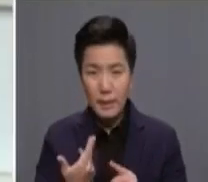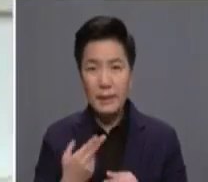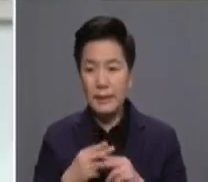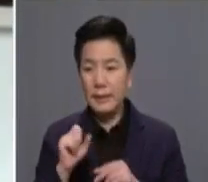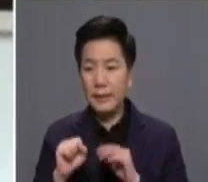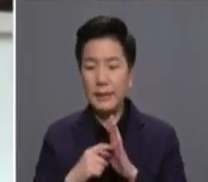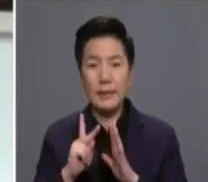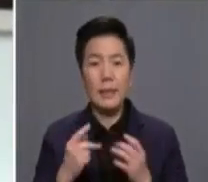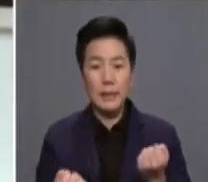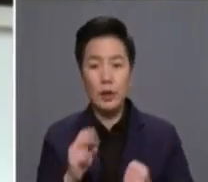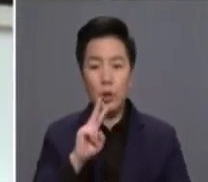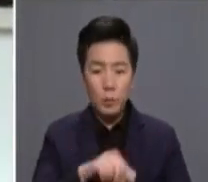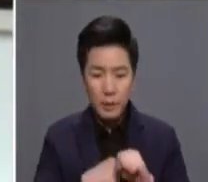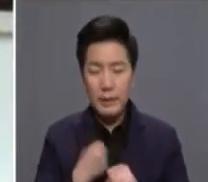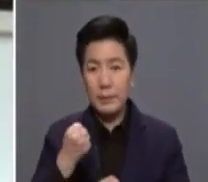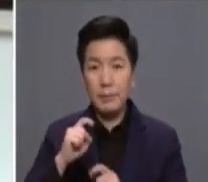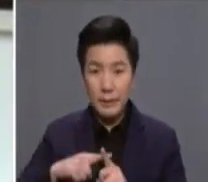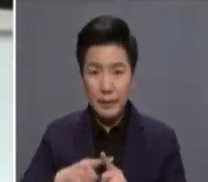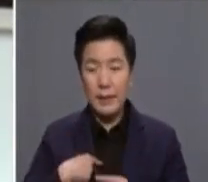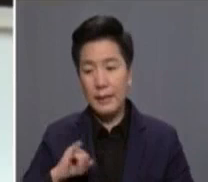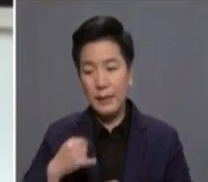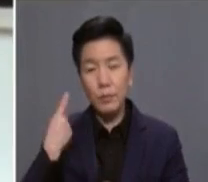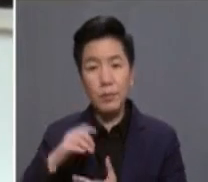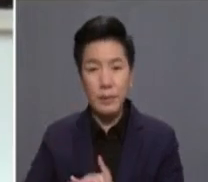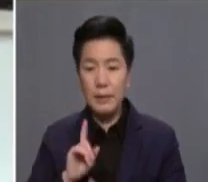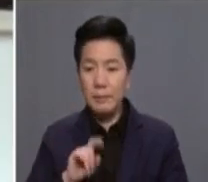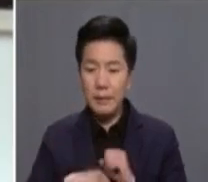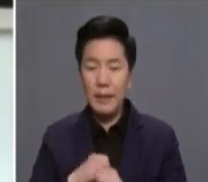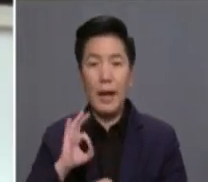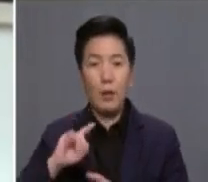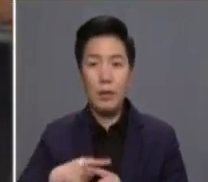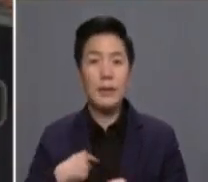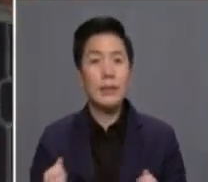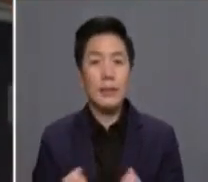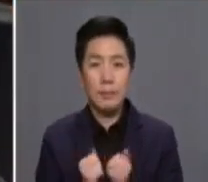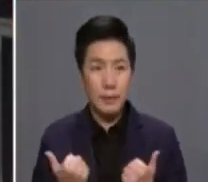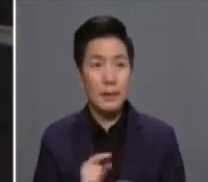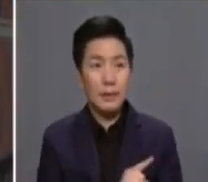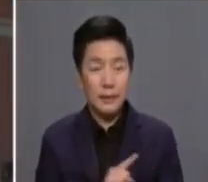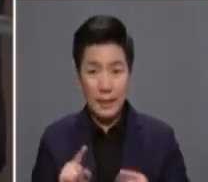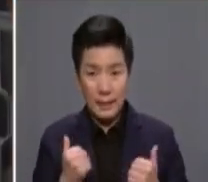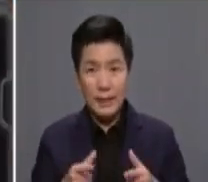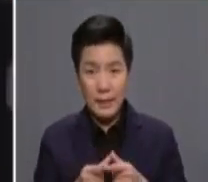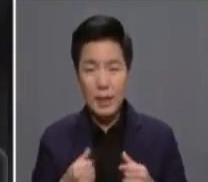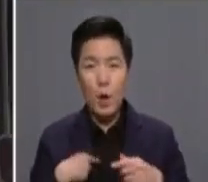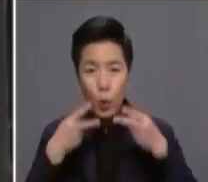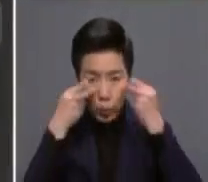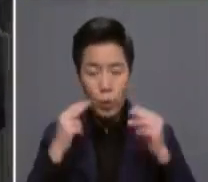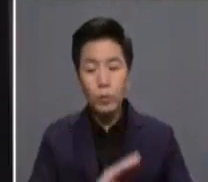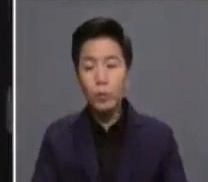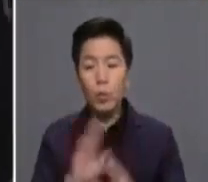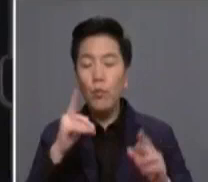ว่าเป็นคนขับรถจำคุก2ปี10เดือนและนางจันวาปีจำคุก1ปี9เดือนไม่รอลงอาญาแต่ว่าคดีซ่องโจรนั้นย